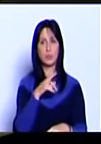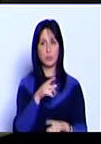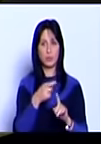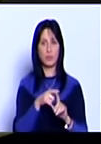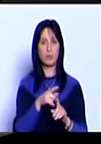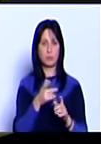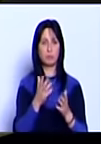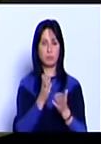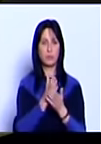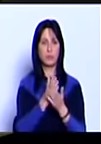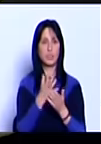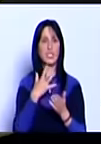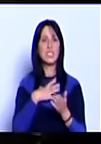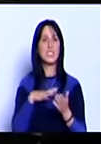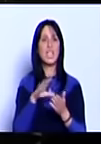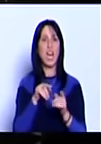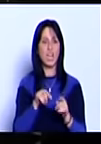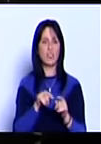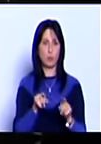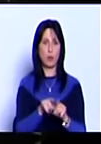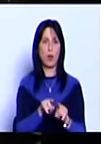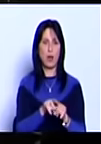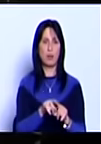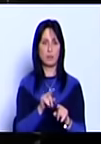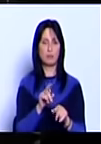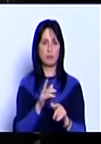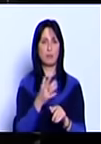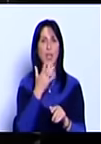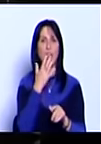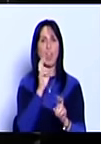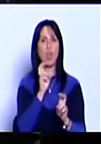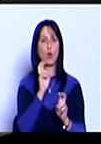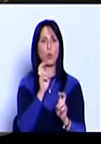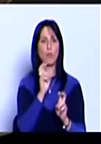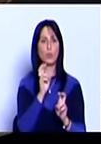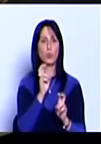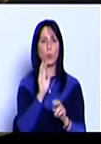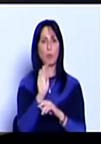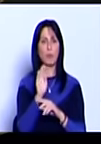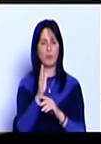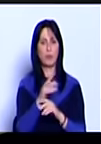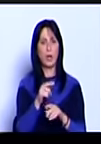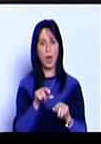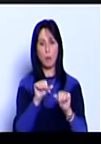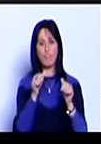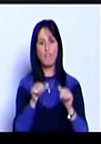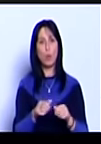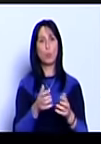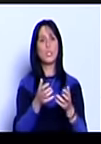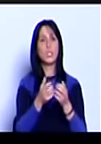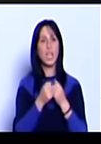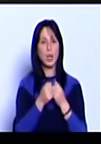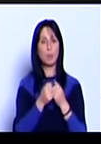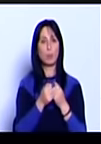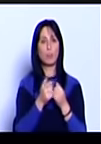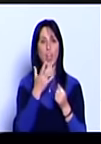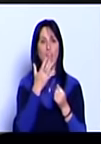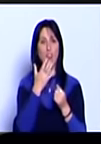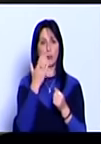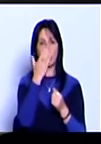ულტრანაციონალისტური ჯგუფები, ნუ საქართველოს არ არის გამონაკლისი ეს განაცხადა. ამ იმას ექსტრემალურ ფორმასაც ღებულობს